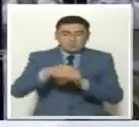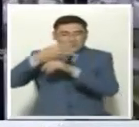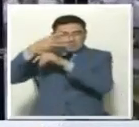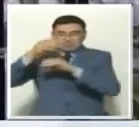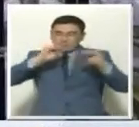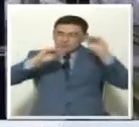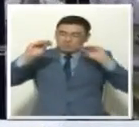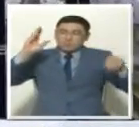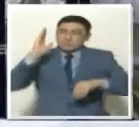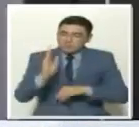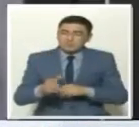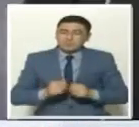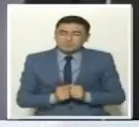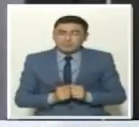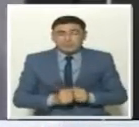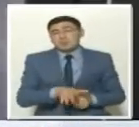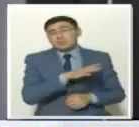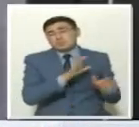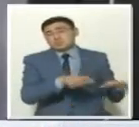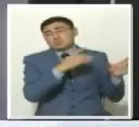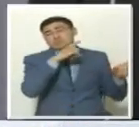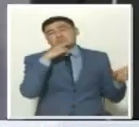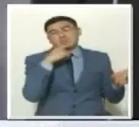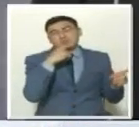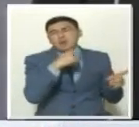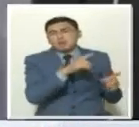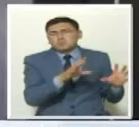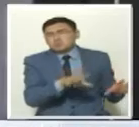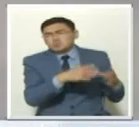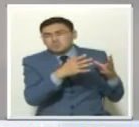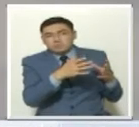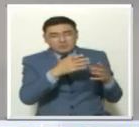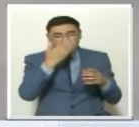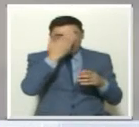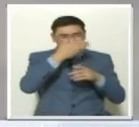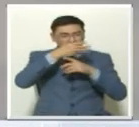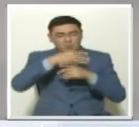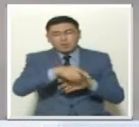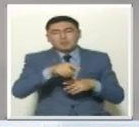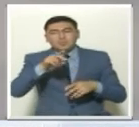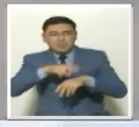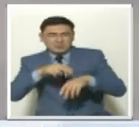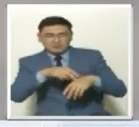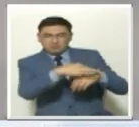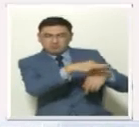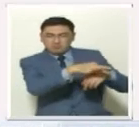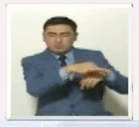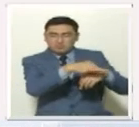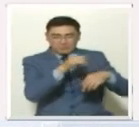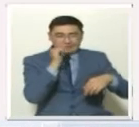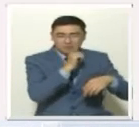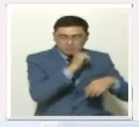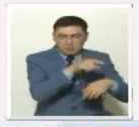Напомним, в Российской Федерации разгорелся скандал. Было опубликовано засекреченное видео пыток и издевательства над заключенными